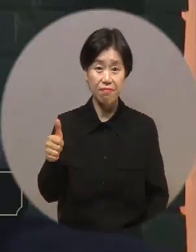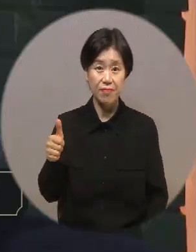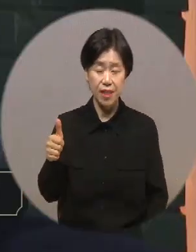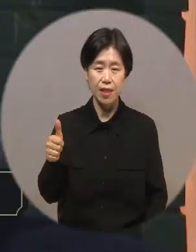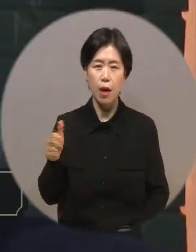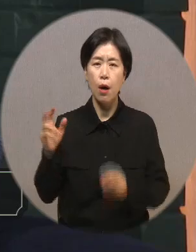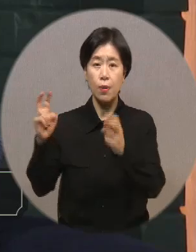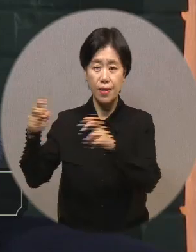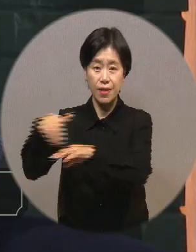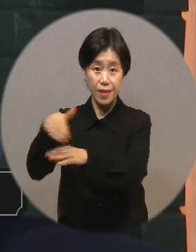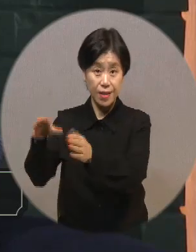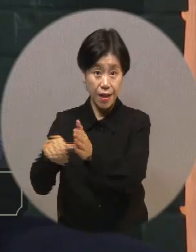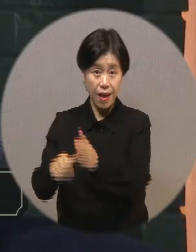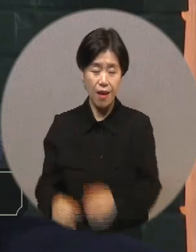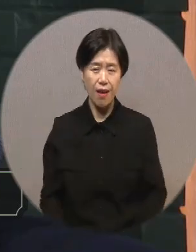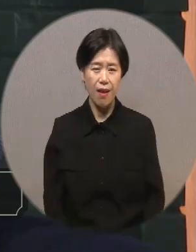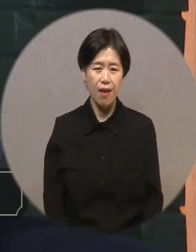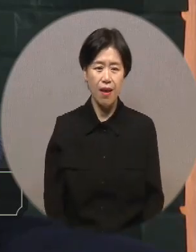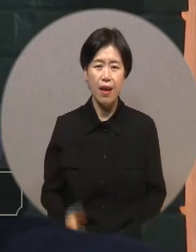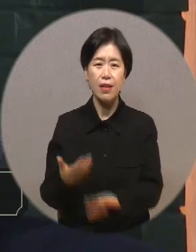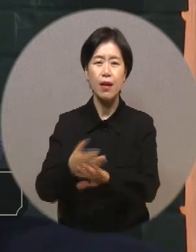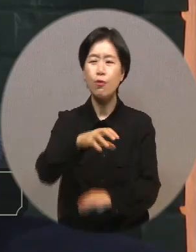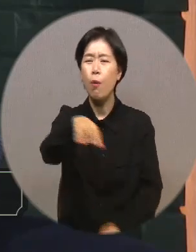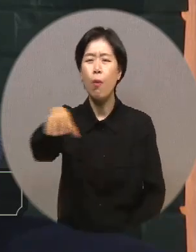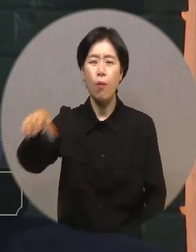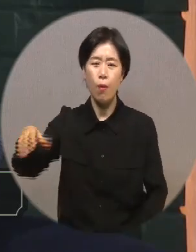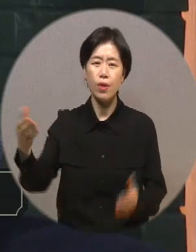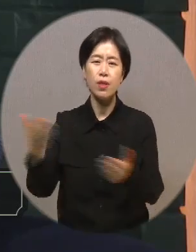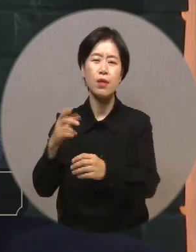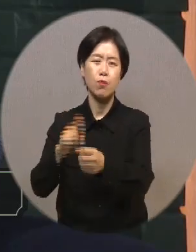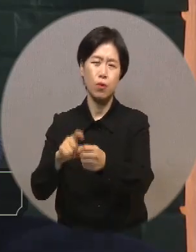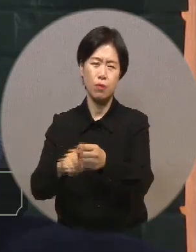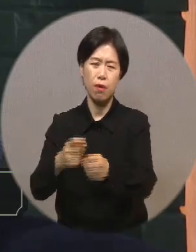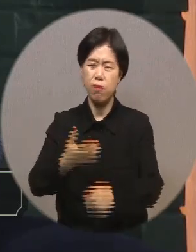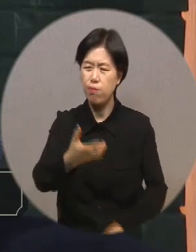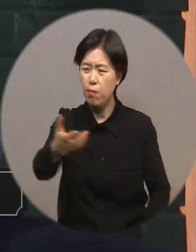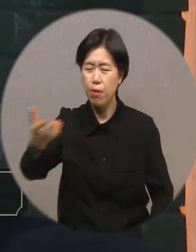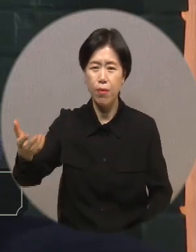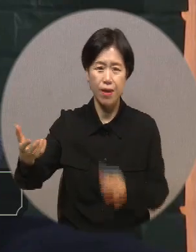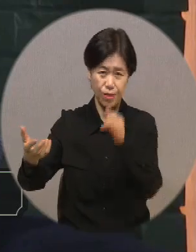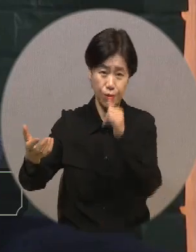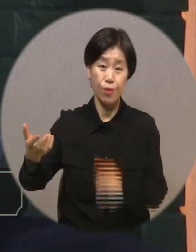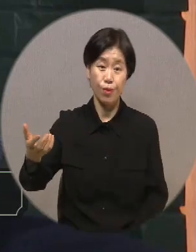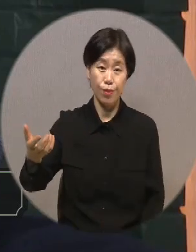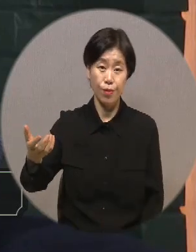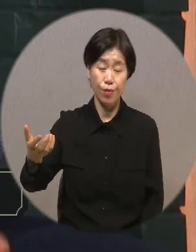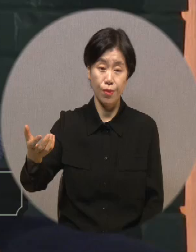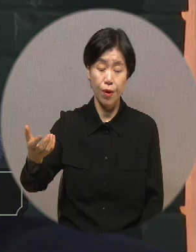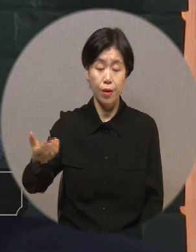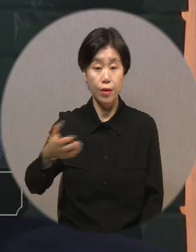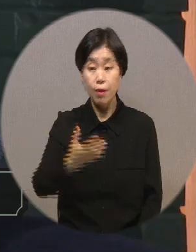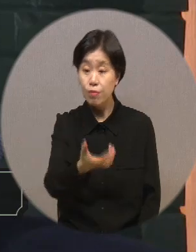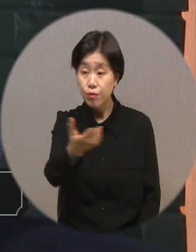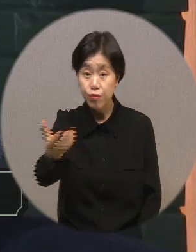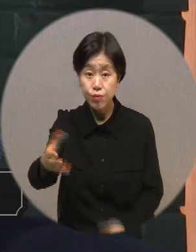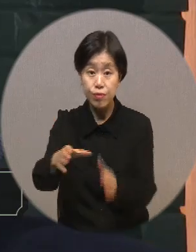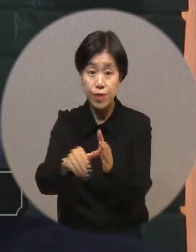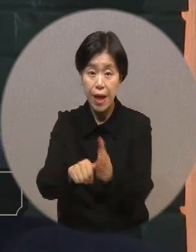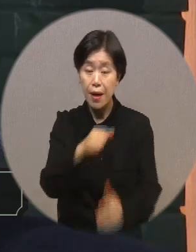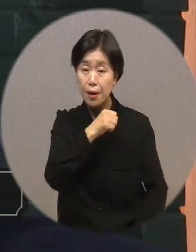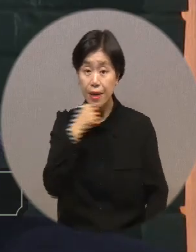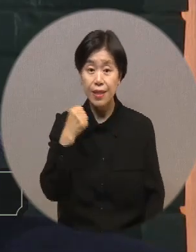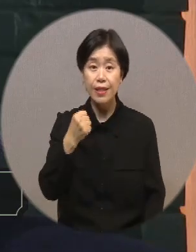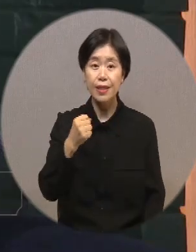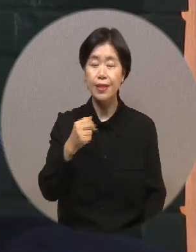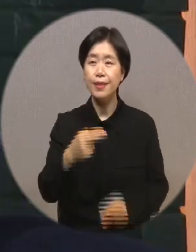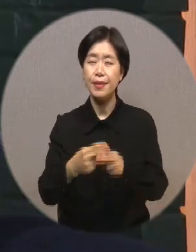좀 잦았어요. 네. 출장이 잦았는데 그 갈 때마다 지역에 가면은 지역 맛집을 들렸대요.